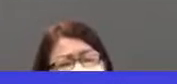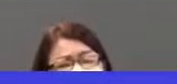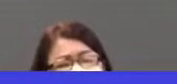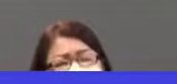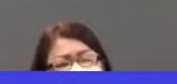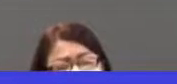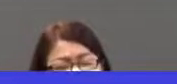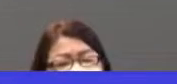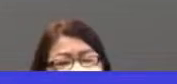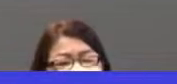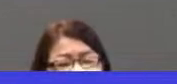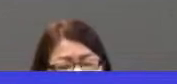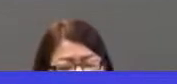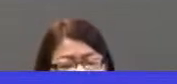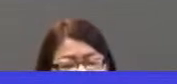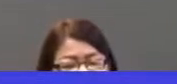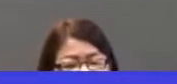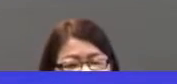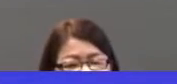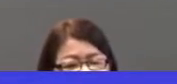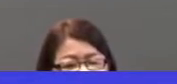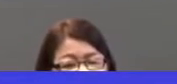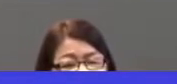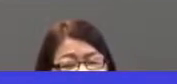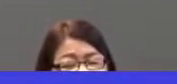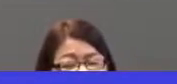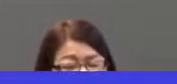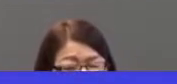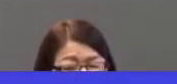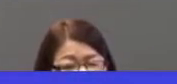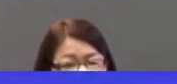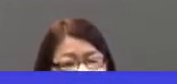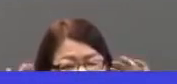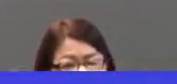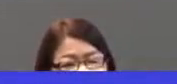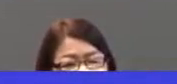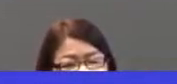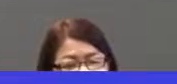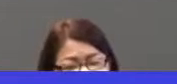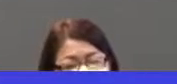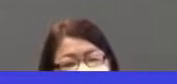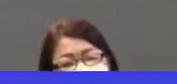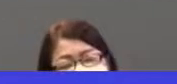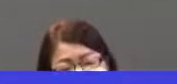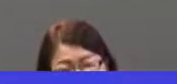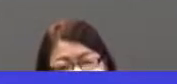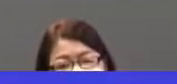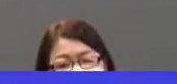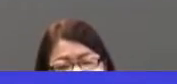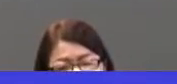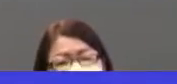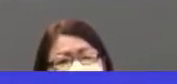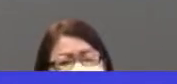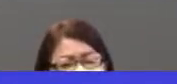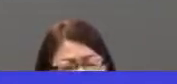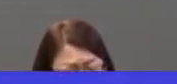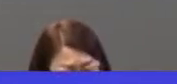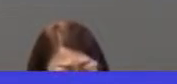อบภาค2ก็พิจารณาคำฟ้องและมีคำสั่งประทับฟ้องเอาไว้เป็นคดีอาญาหมายเลขดำอ